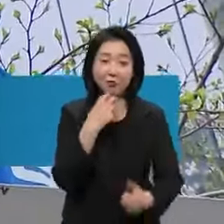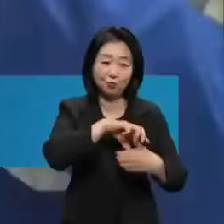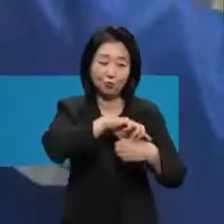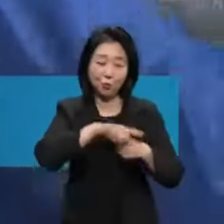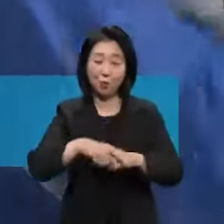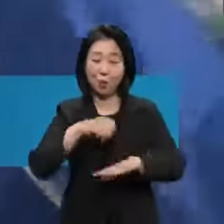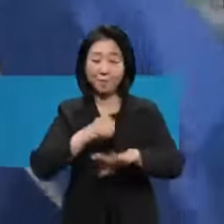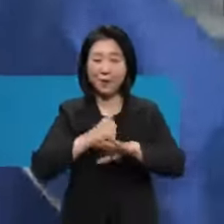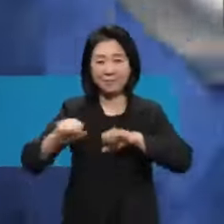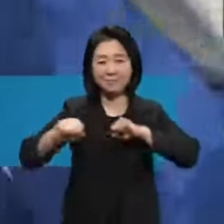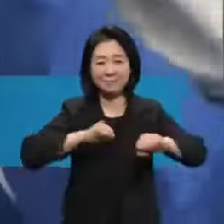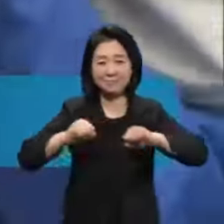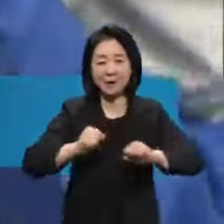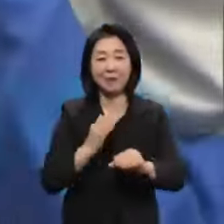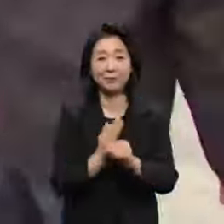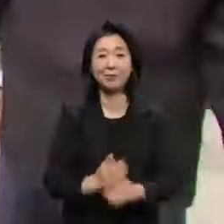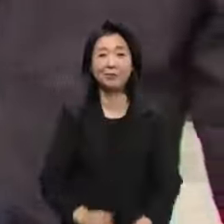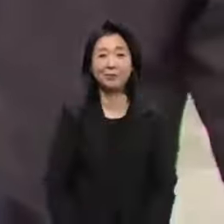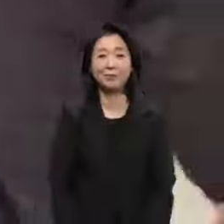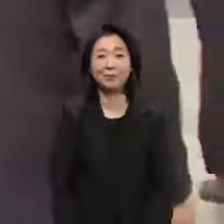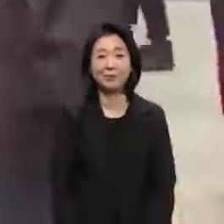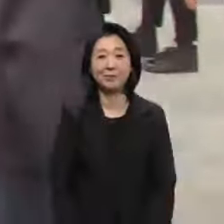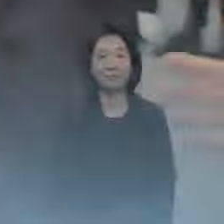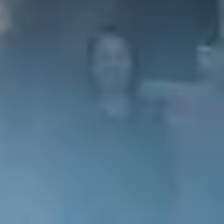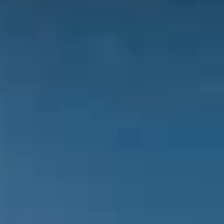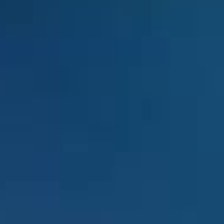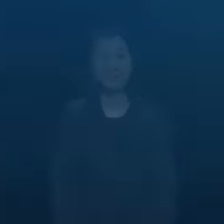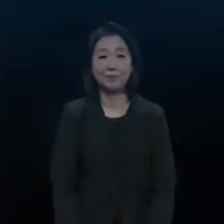막판 총력전을 펼치고 있습니다.